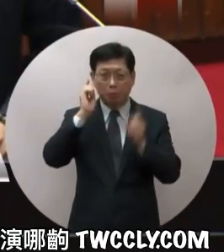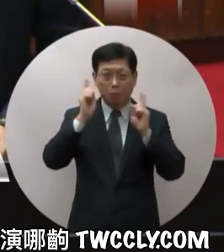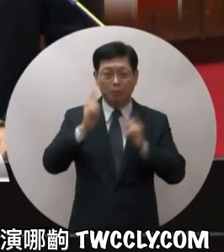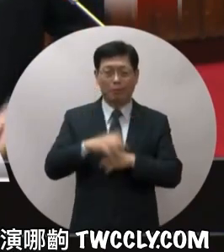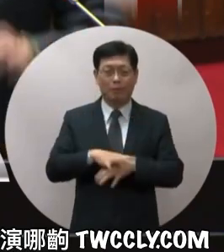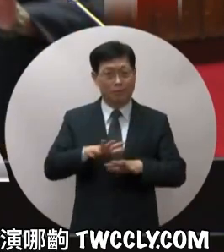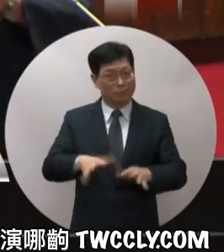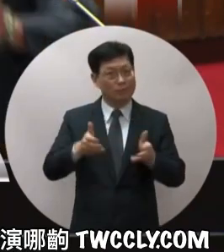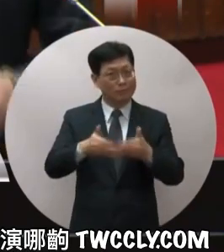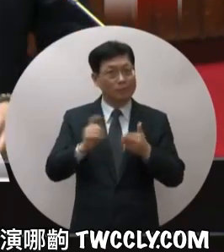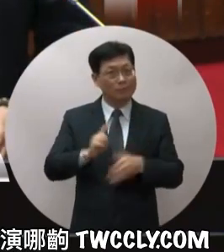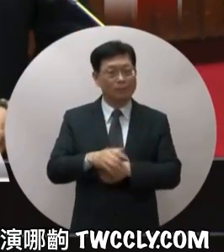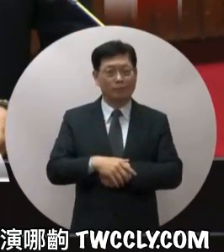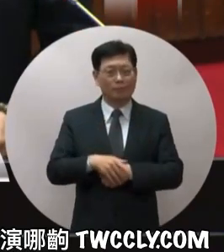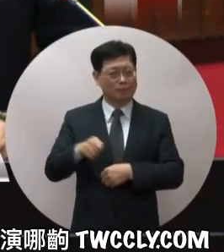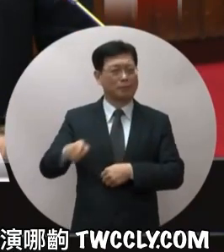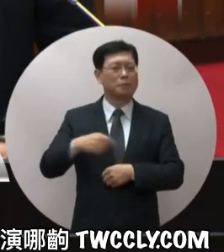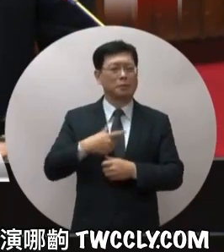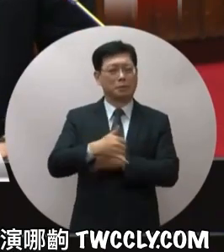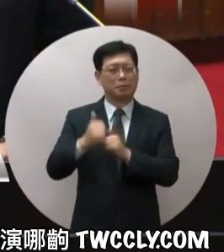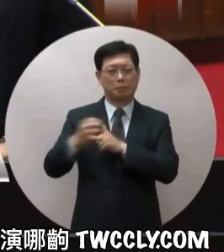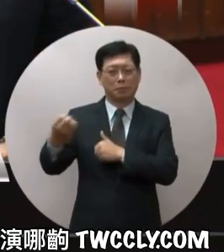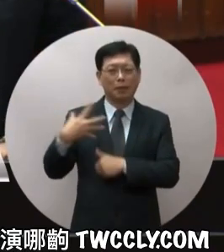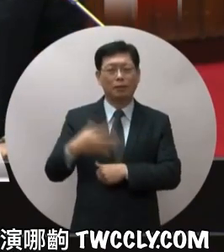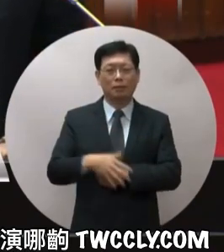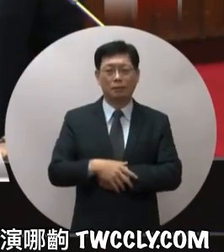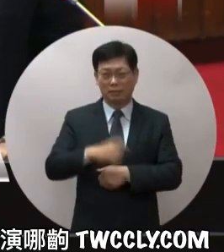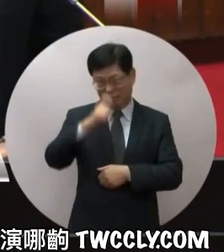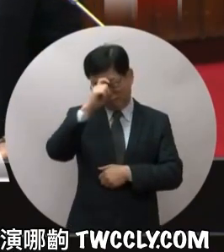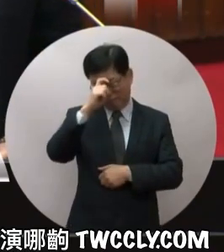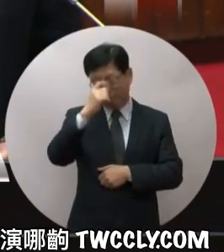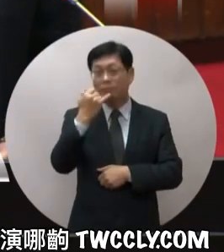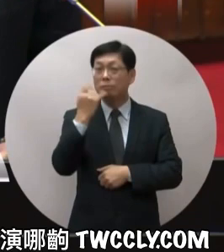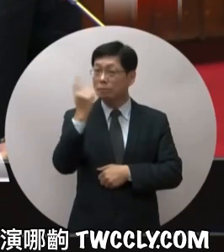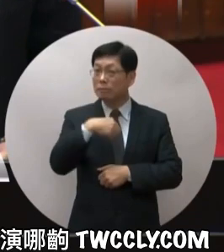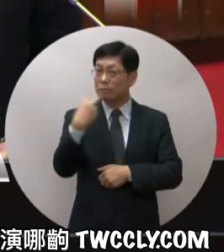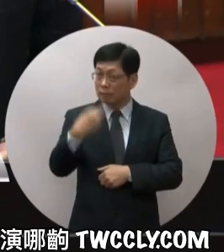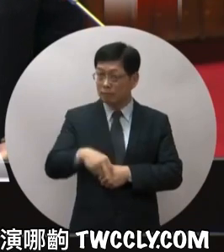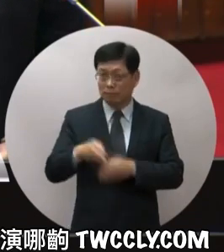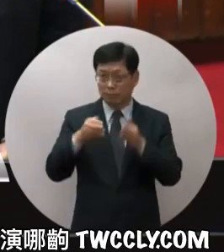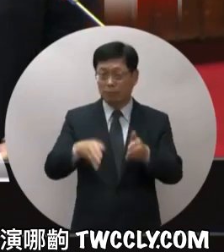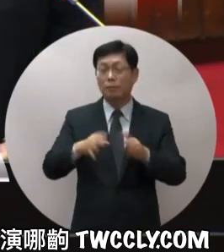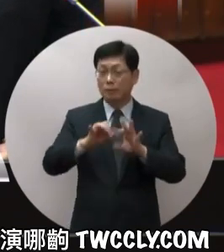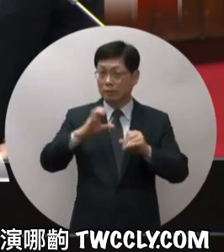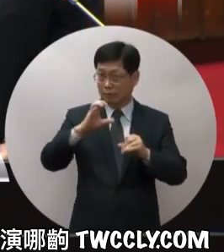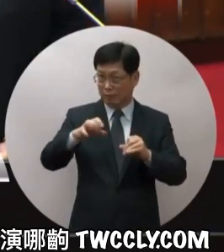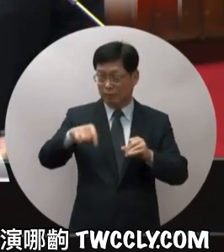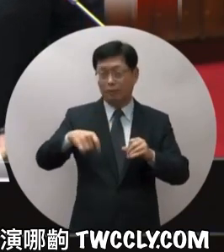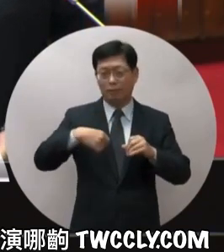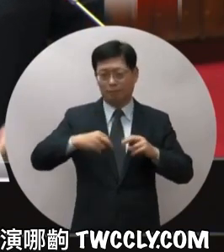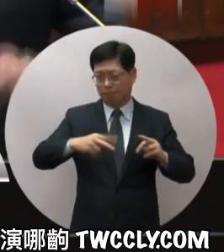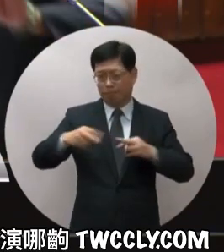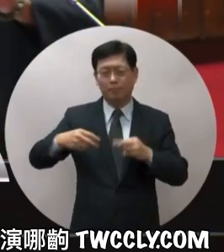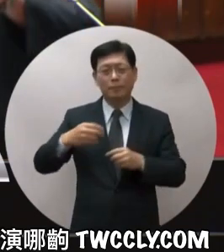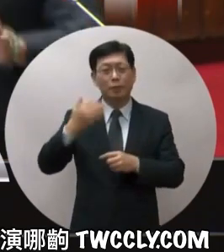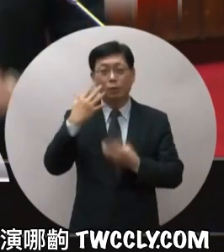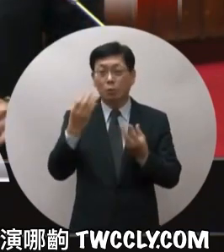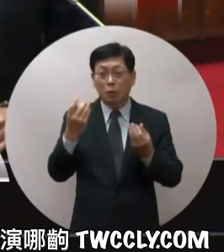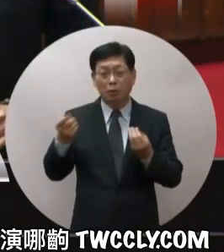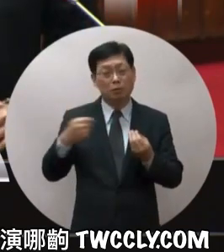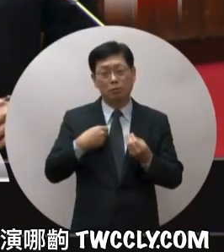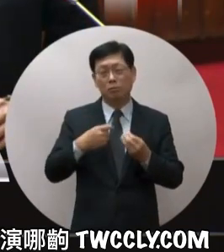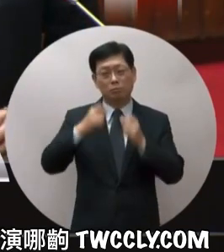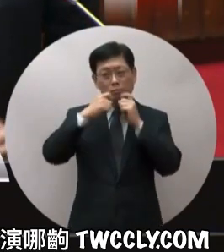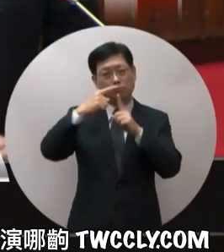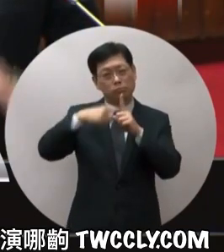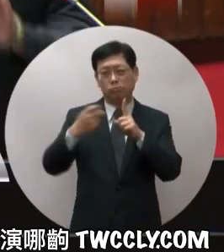就是說流球的鄉親很多都跟我們說所以希望可以建構發展到地方的基礎建設要不然他們那邊的旅遊品